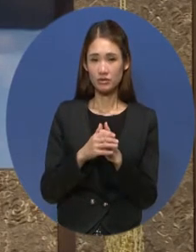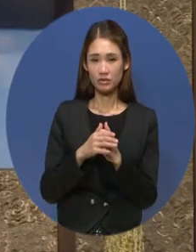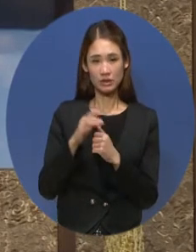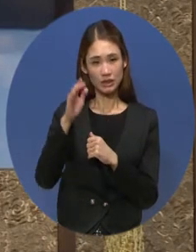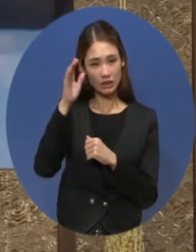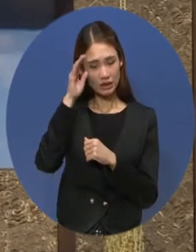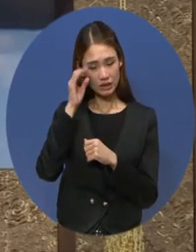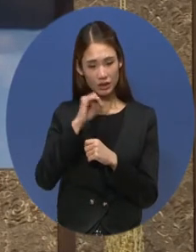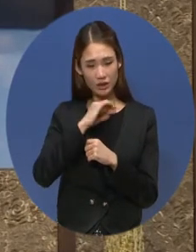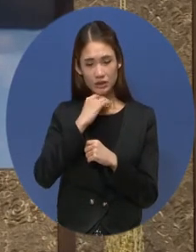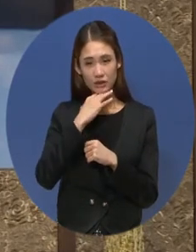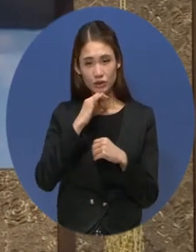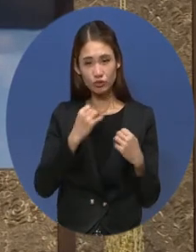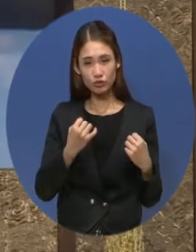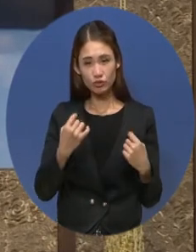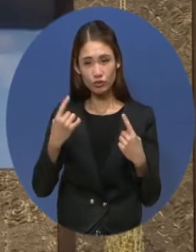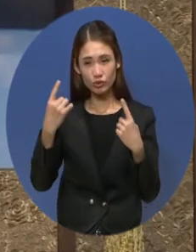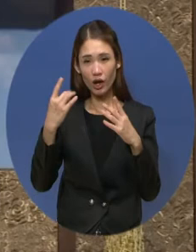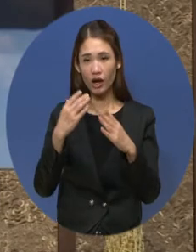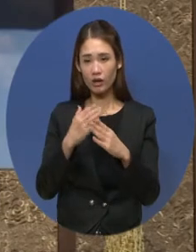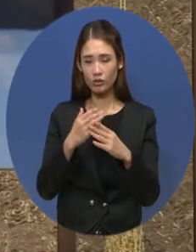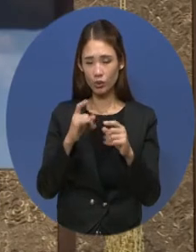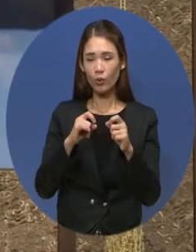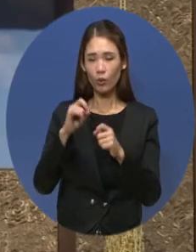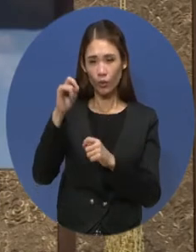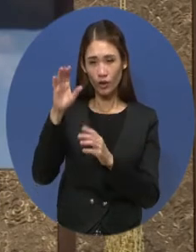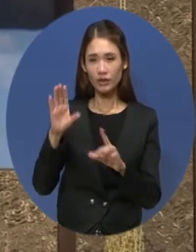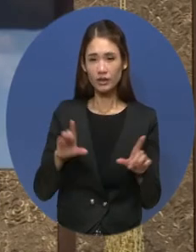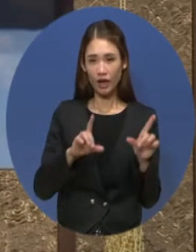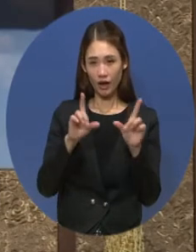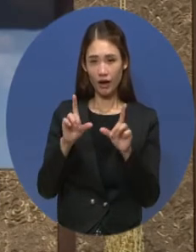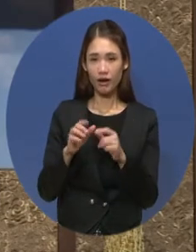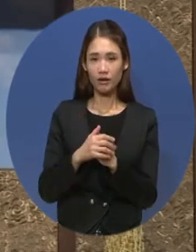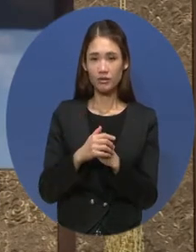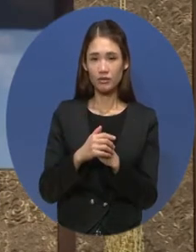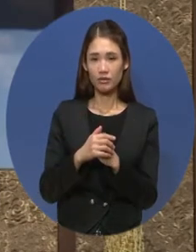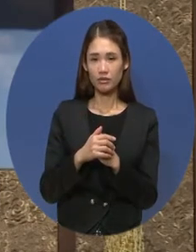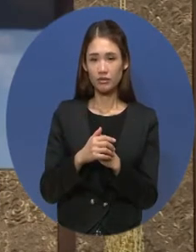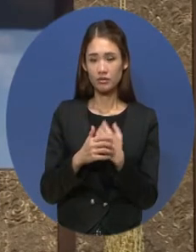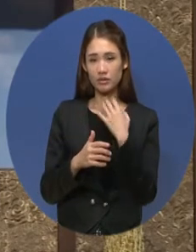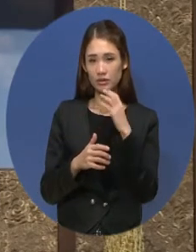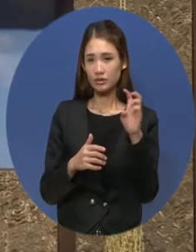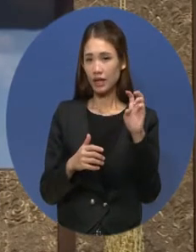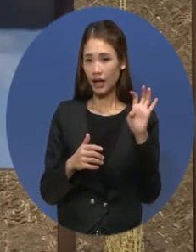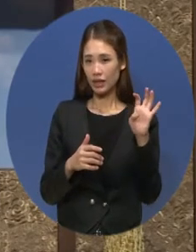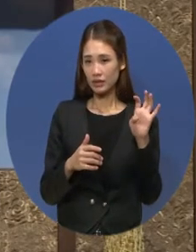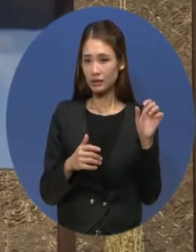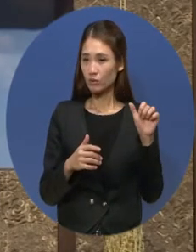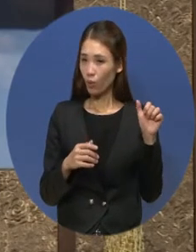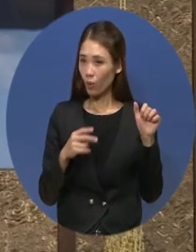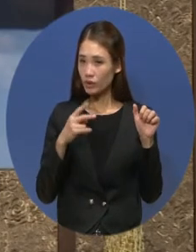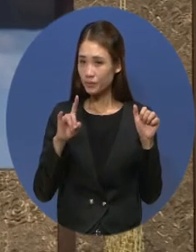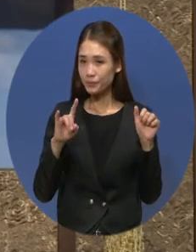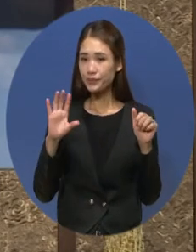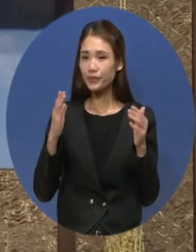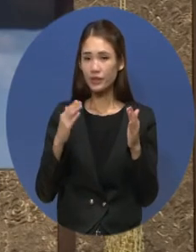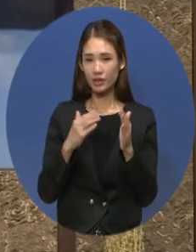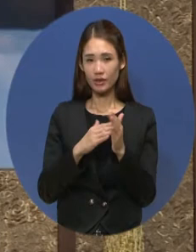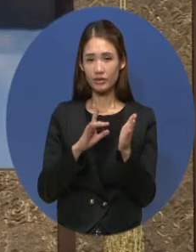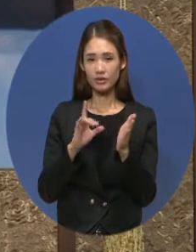높아 줄 수밖에 없었고 또 올해 사시구요 그러면은 2분들이 40대 50대 됐을 때